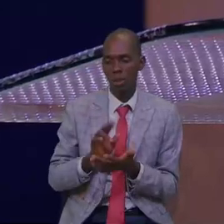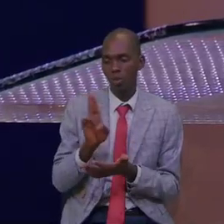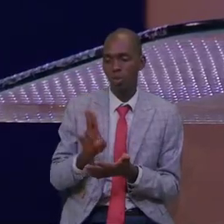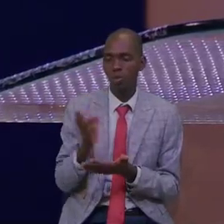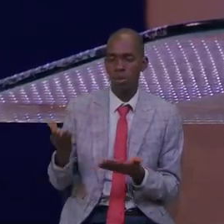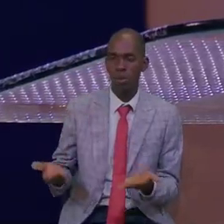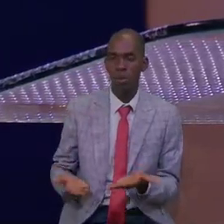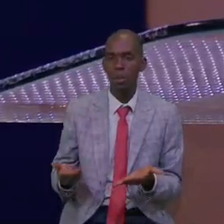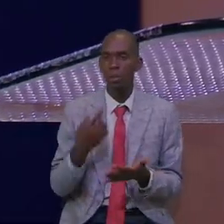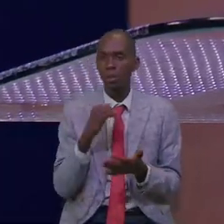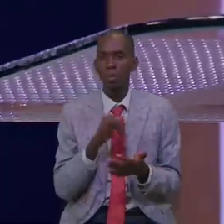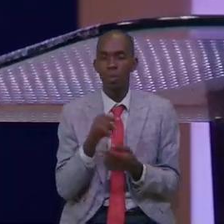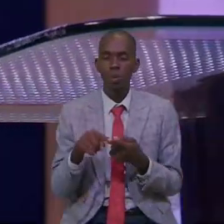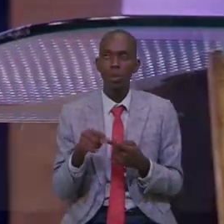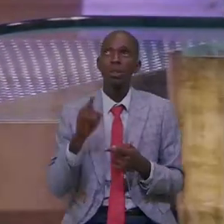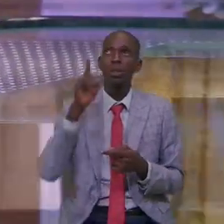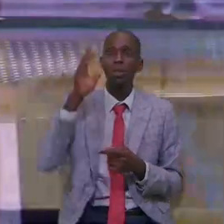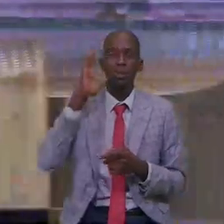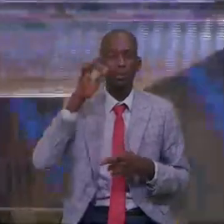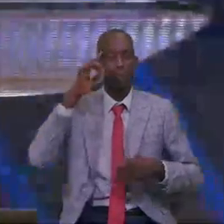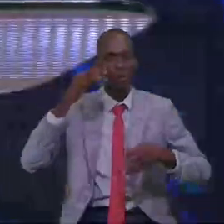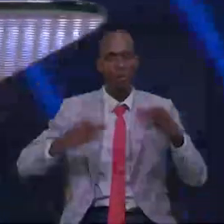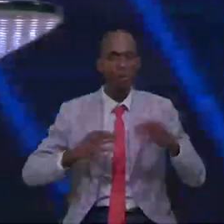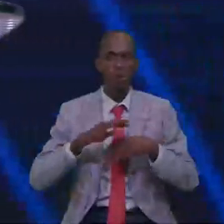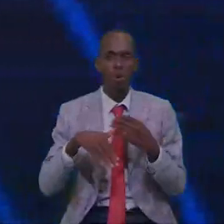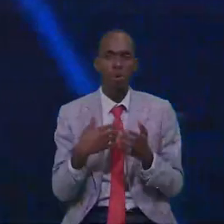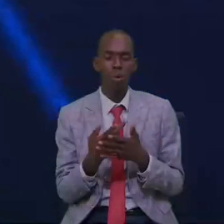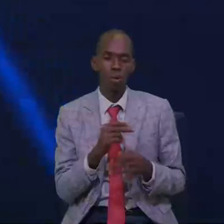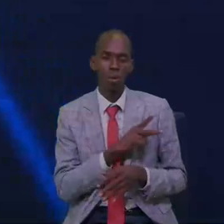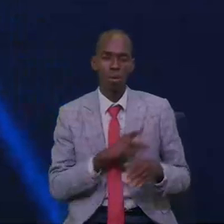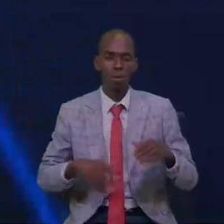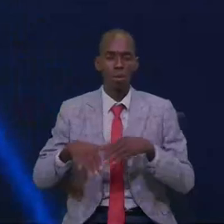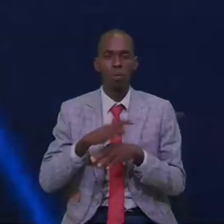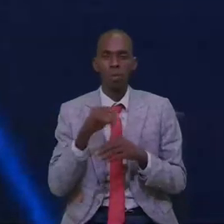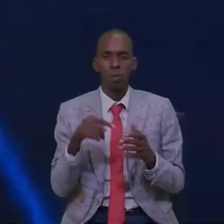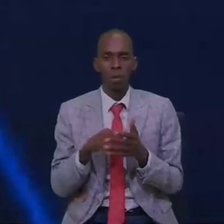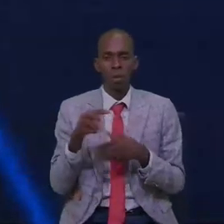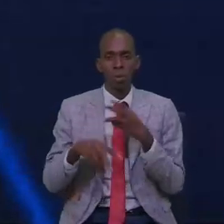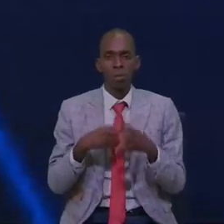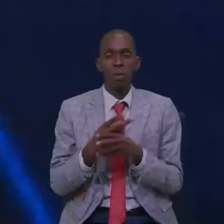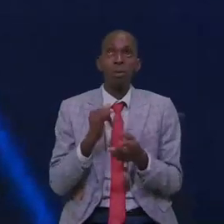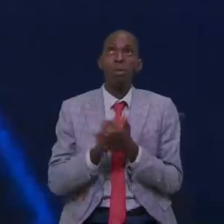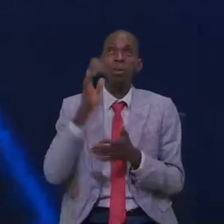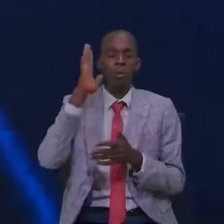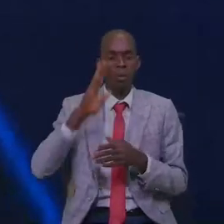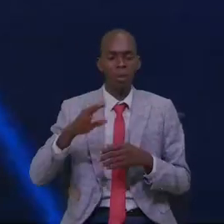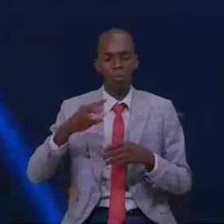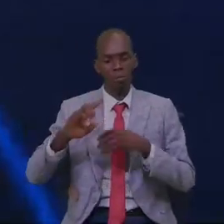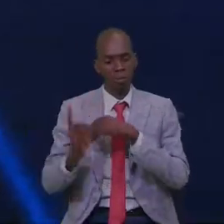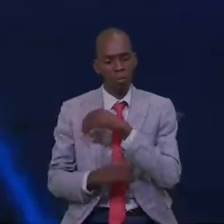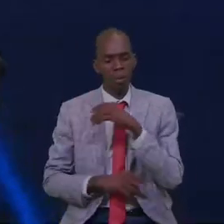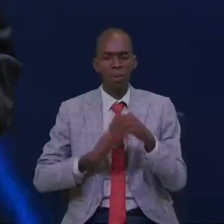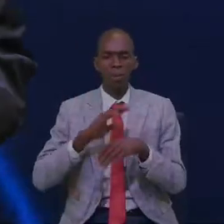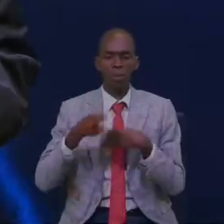encore. Cela parle du moment où Christ va juger le royaume de ce monde. Il va frapper les nations. Pour frapper